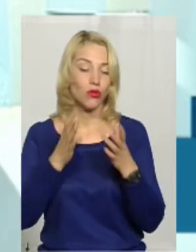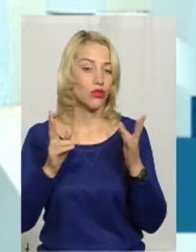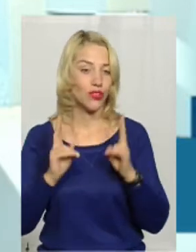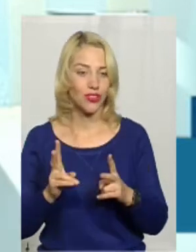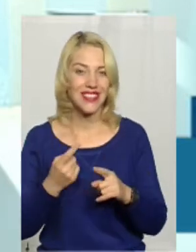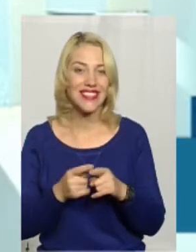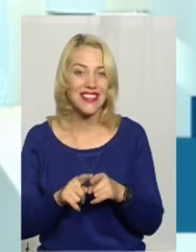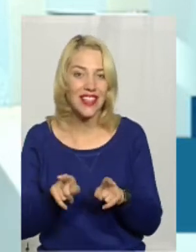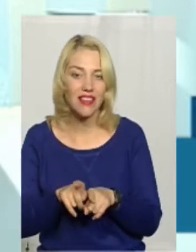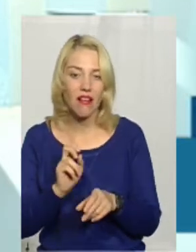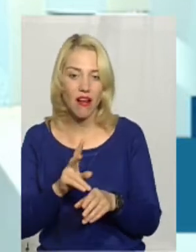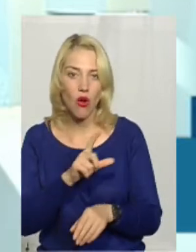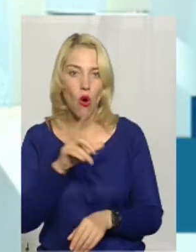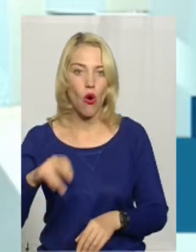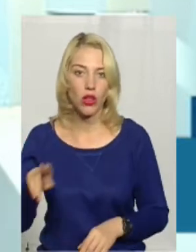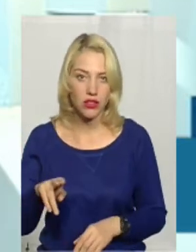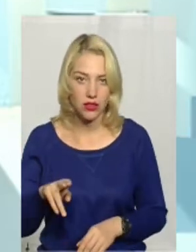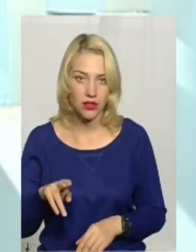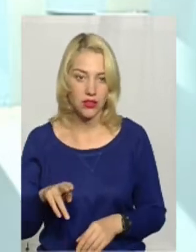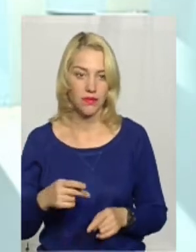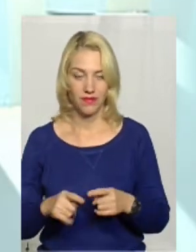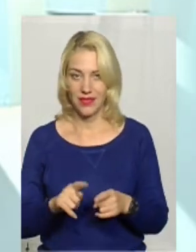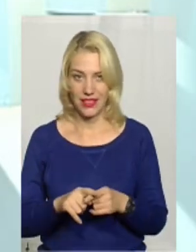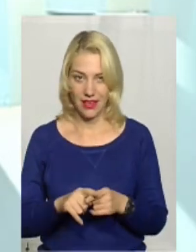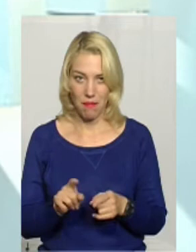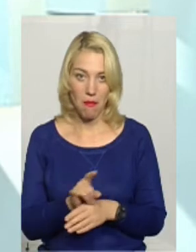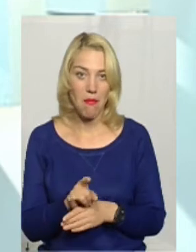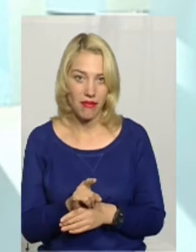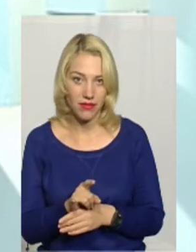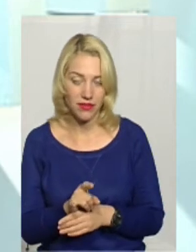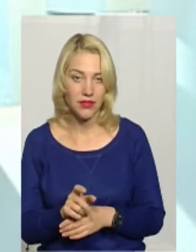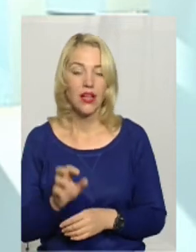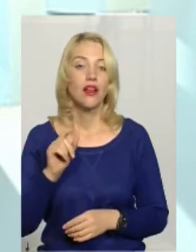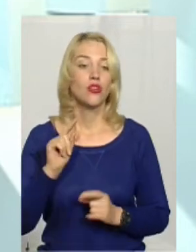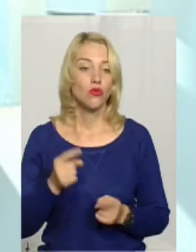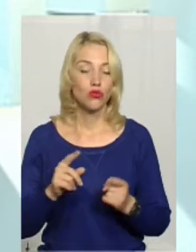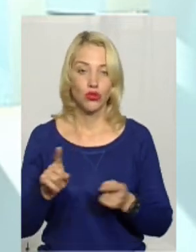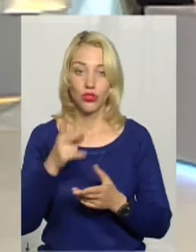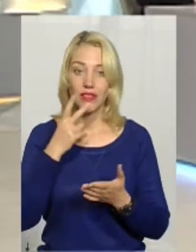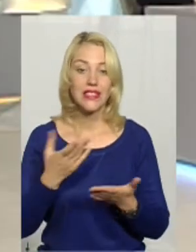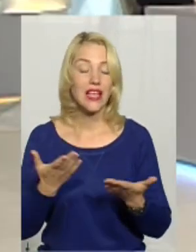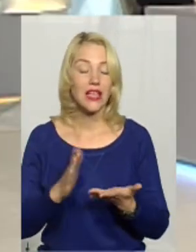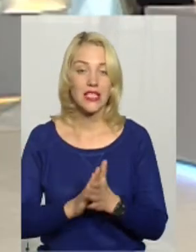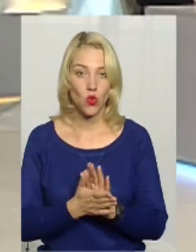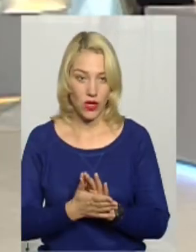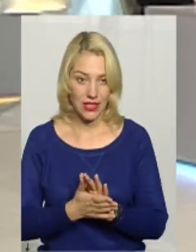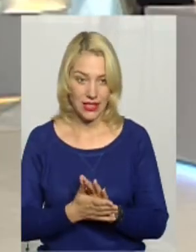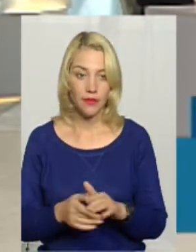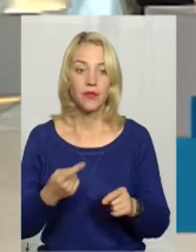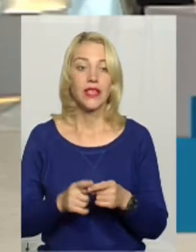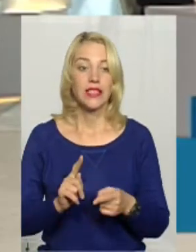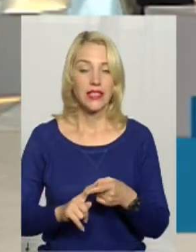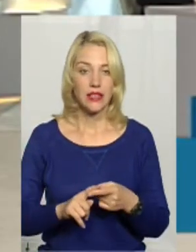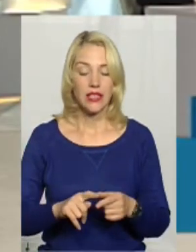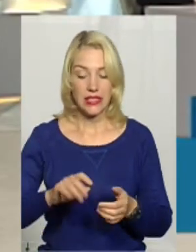це такий хід і це блеф. Це блеф. Тому що, ви дивіться, яка ситуація. В тому законопроекті,